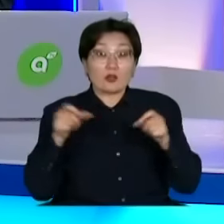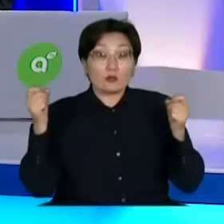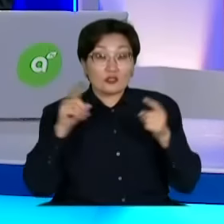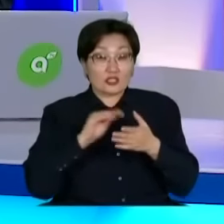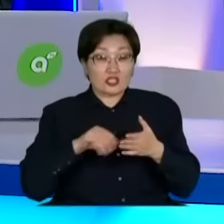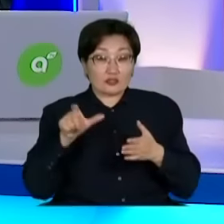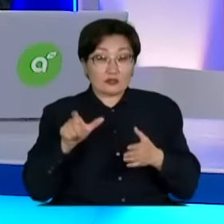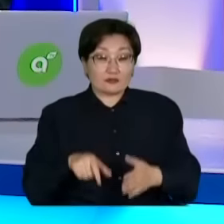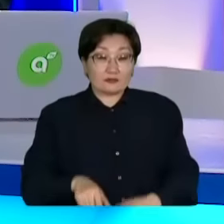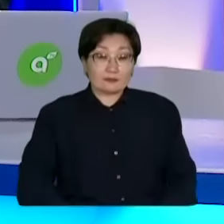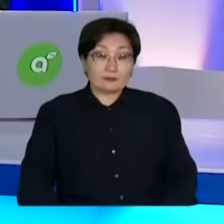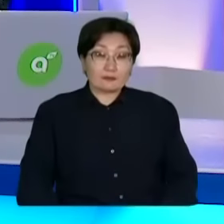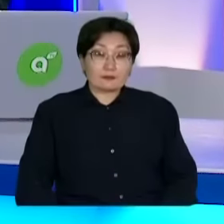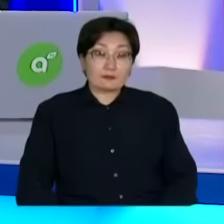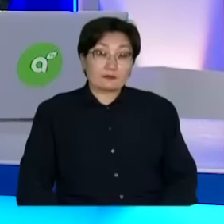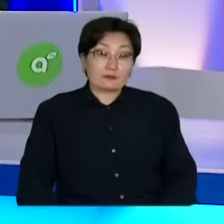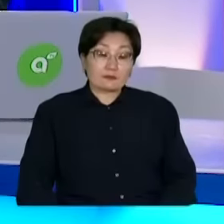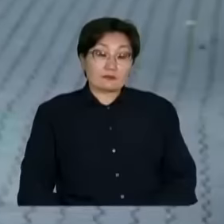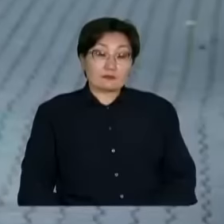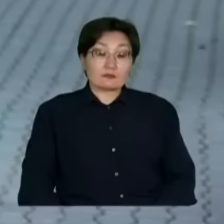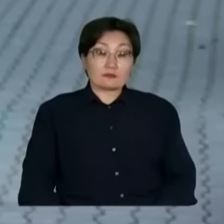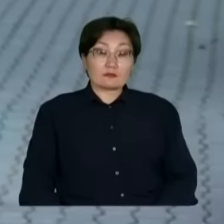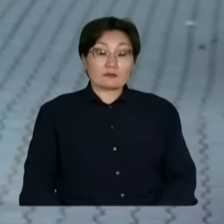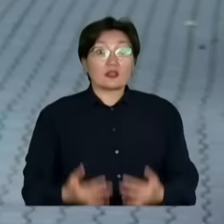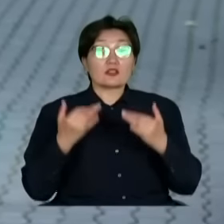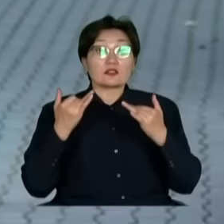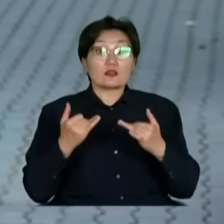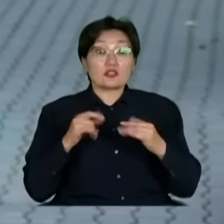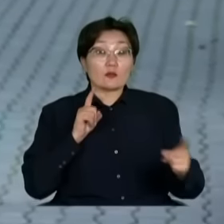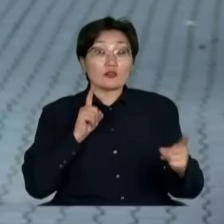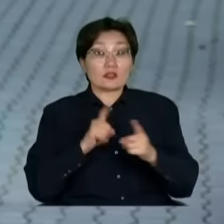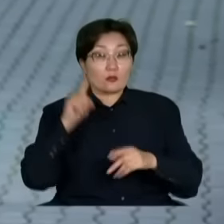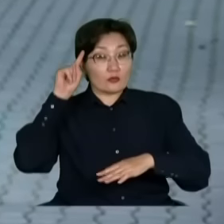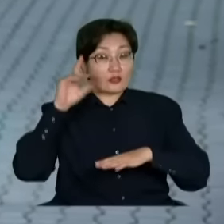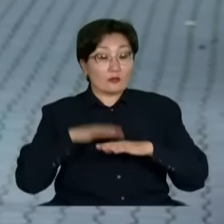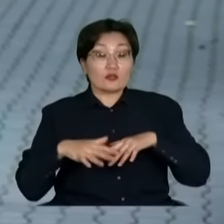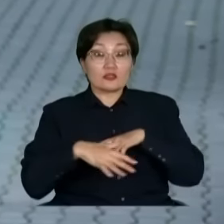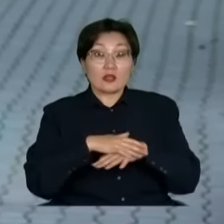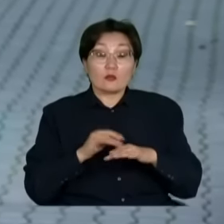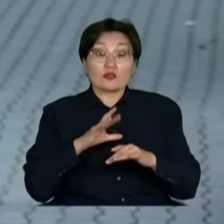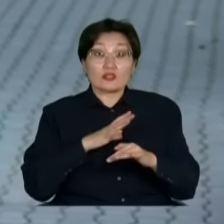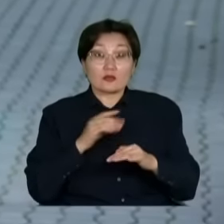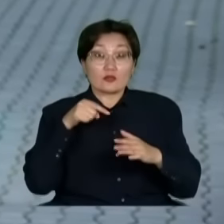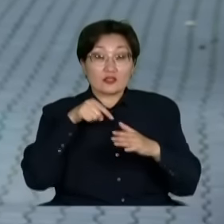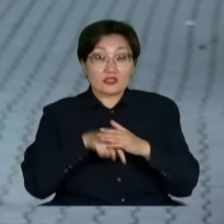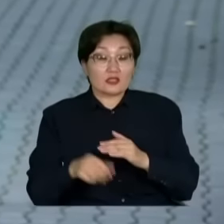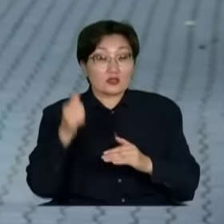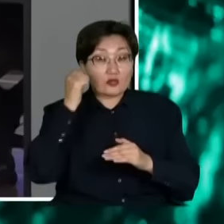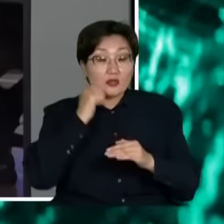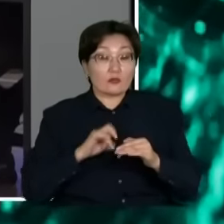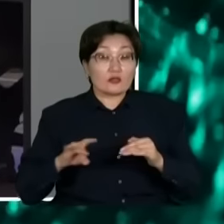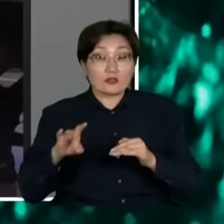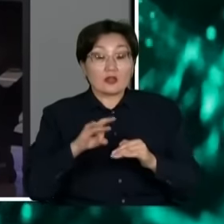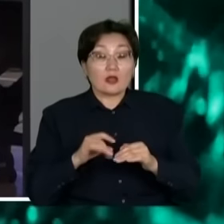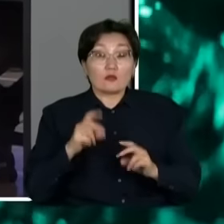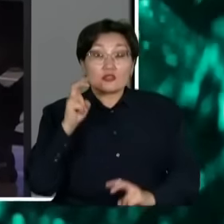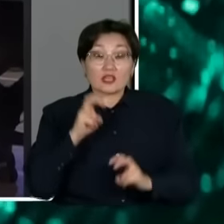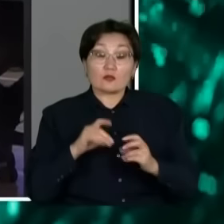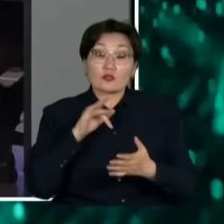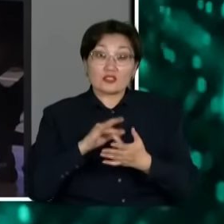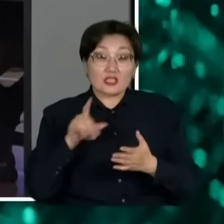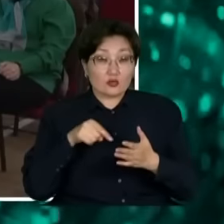Адель акжар сегодняшняя встреча Акима с жителями состоялась в одном из старейших районов и промышленном